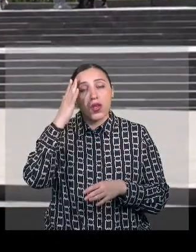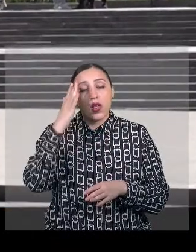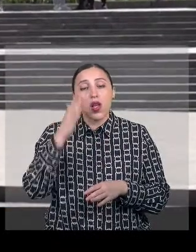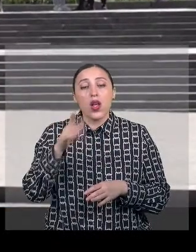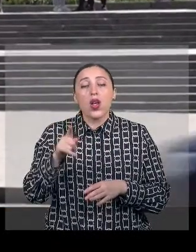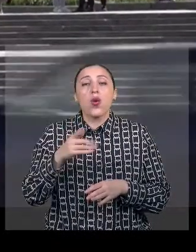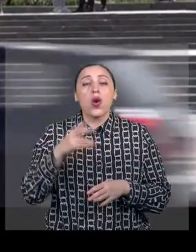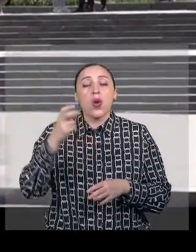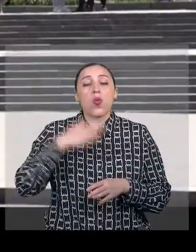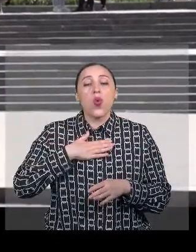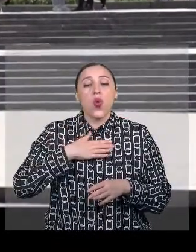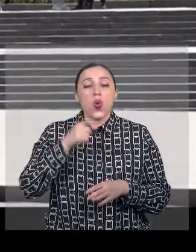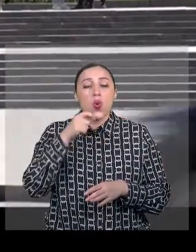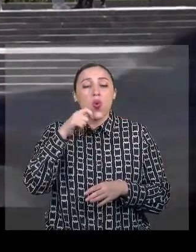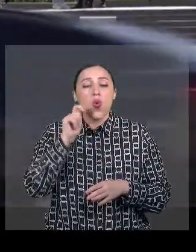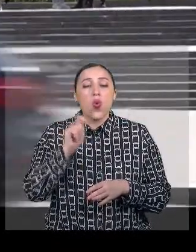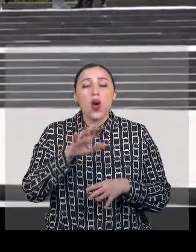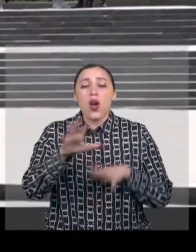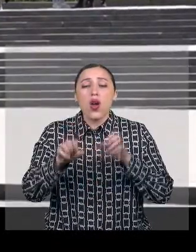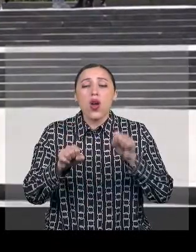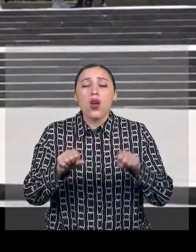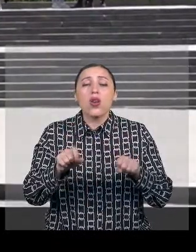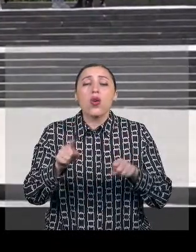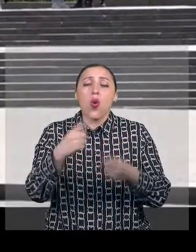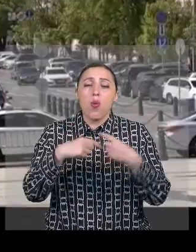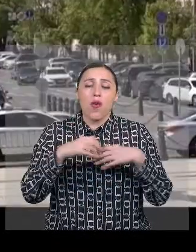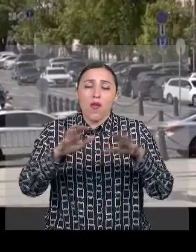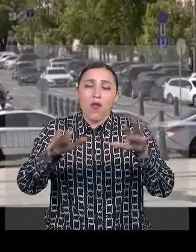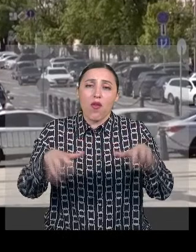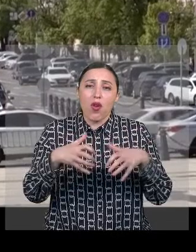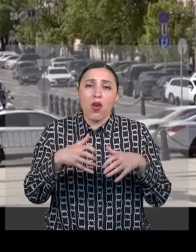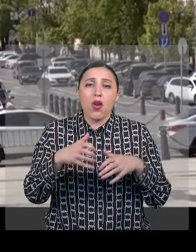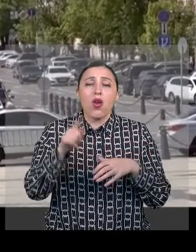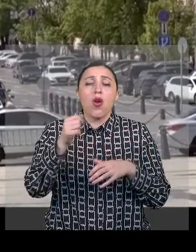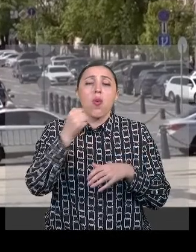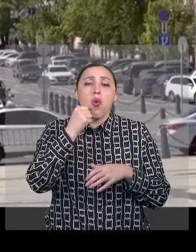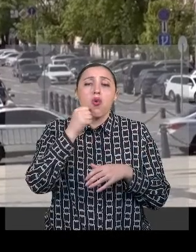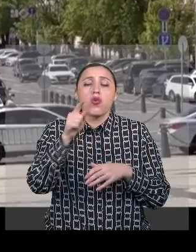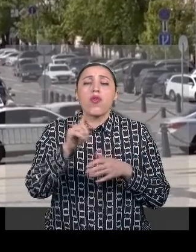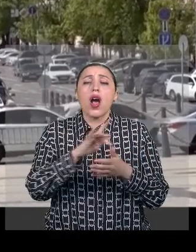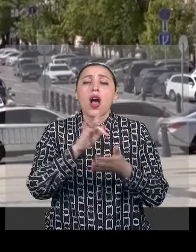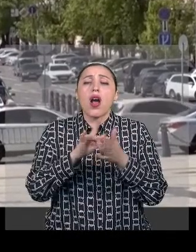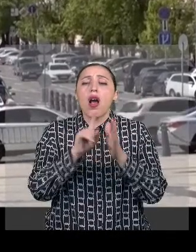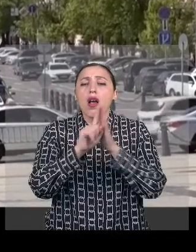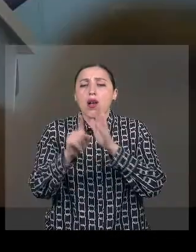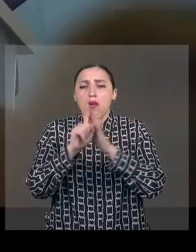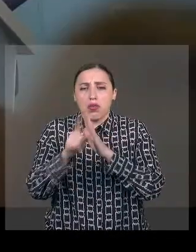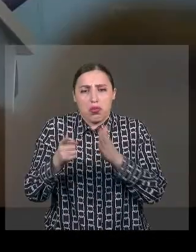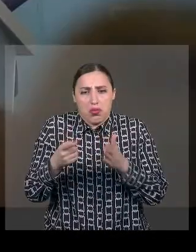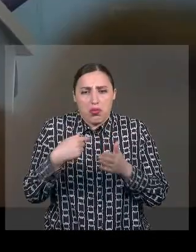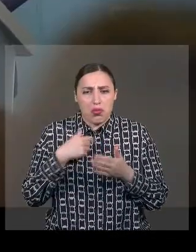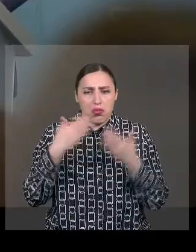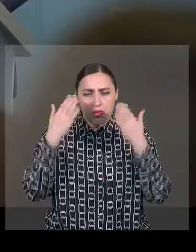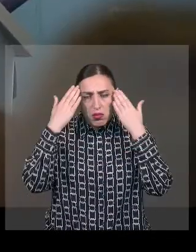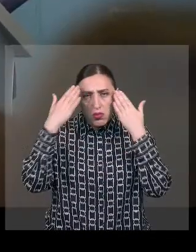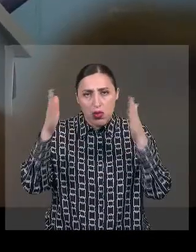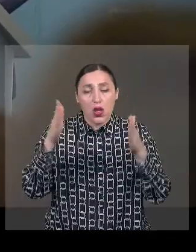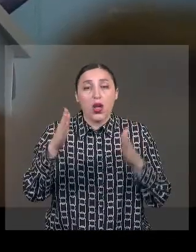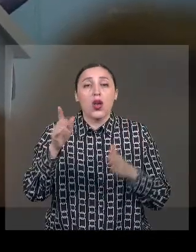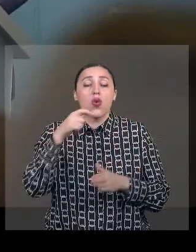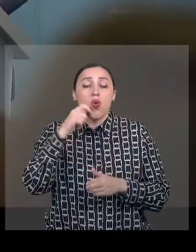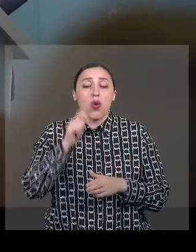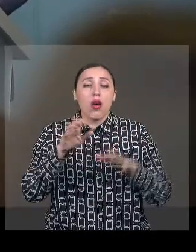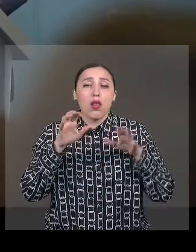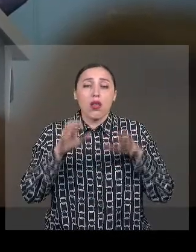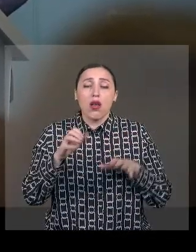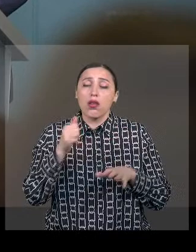թե Մոսկվան։ Մենք տեղեկություն չունենք Կրեմլի վրա այսպես կոչված գիշերային հարձակումների մասին, սակայն, ինչպես նախագահ Զելենսկին